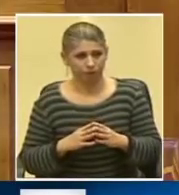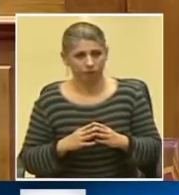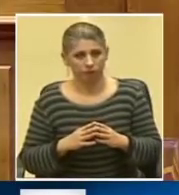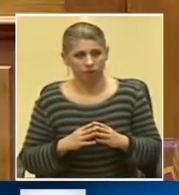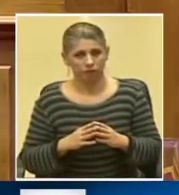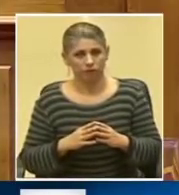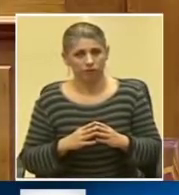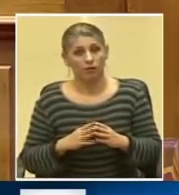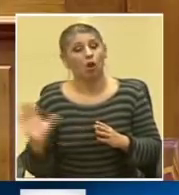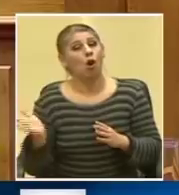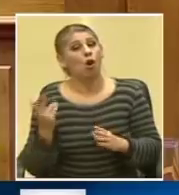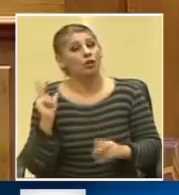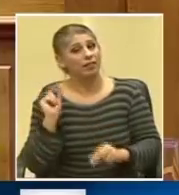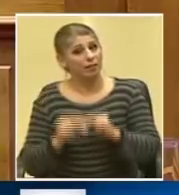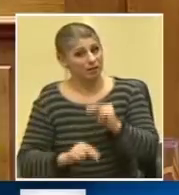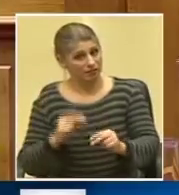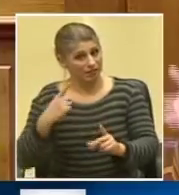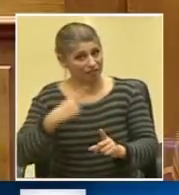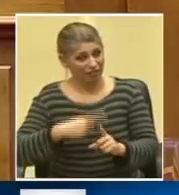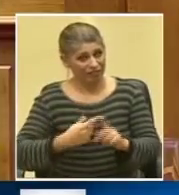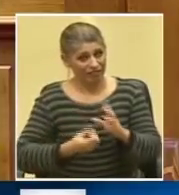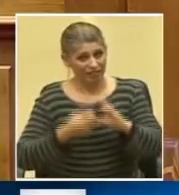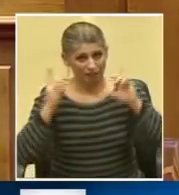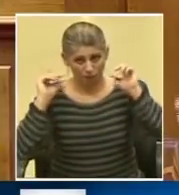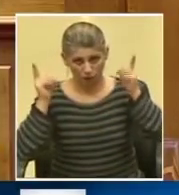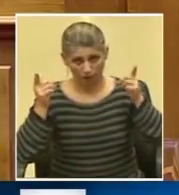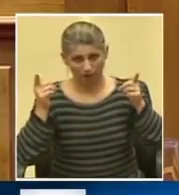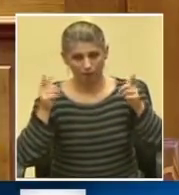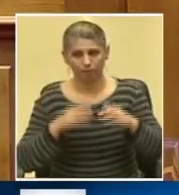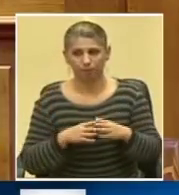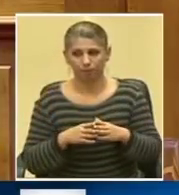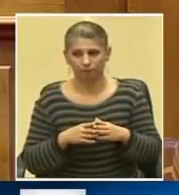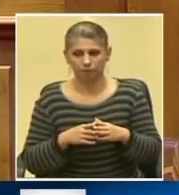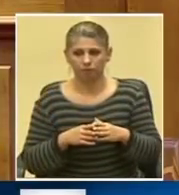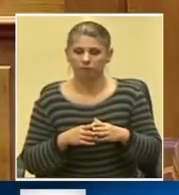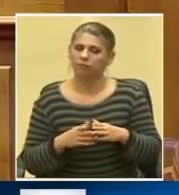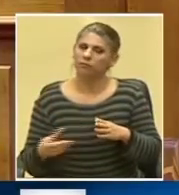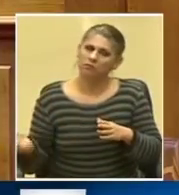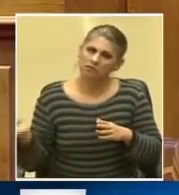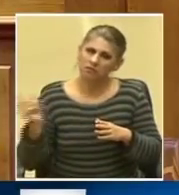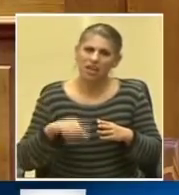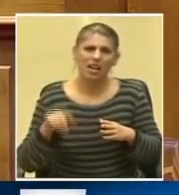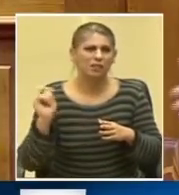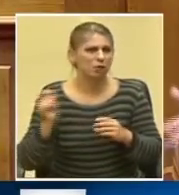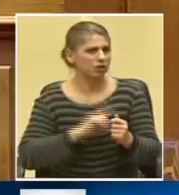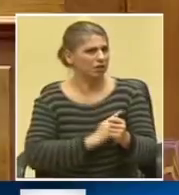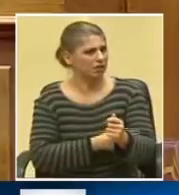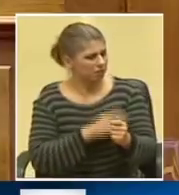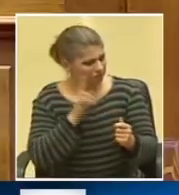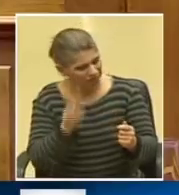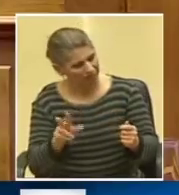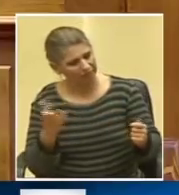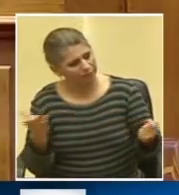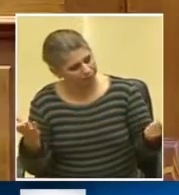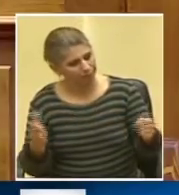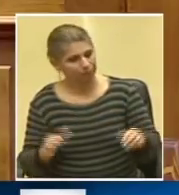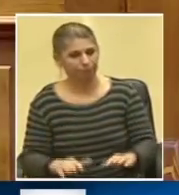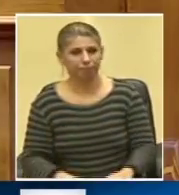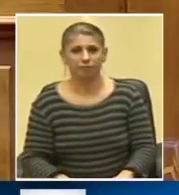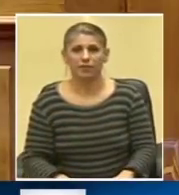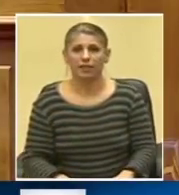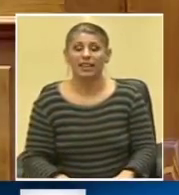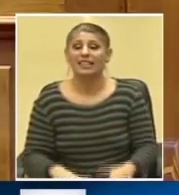Το ότι θα ψηφίσει θετικά η Νέα Δημοκρατία και άλλες πολιτικές δυνάμεις είναι φανερό, έτσι.